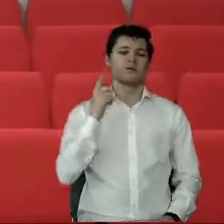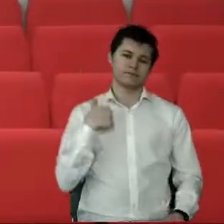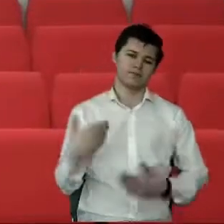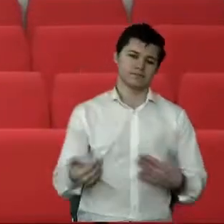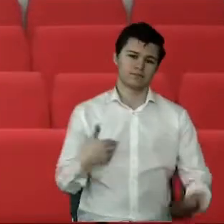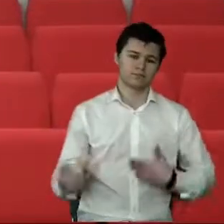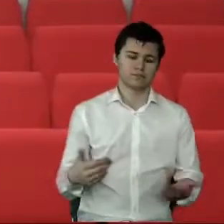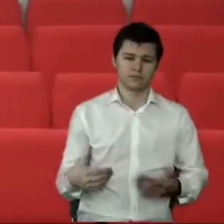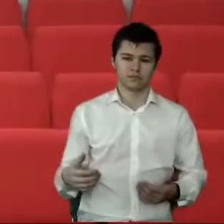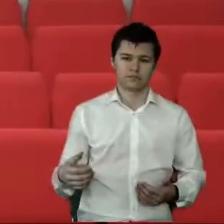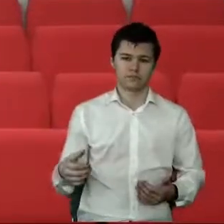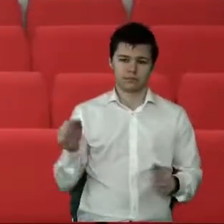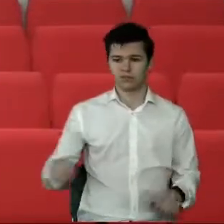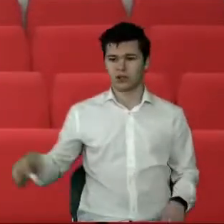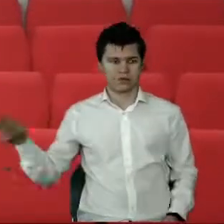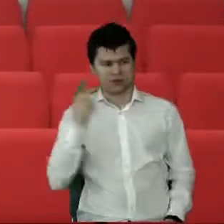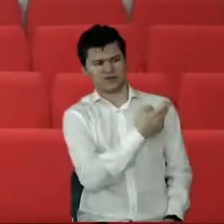делает? Возможно, я так буду делать дальше.